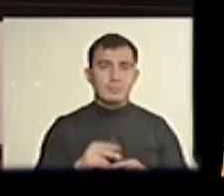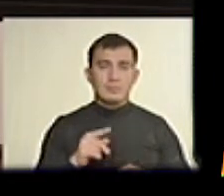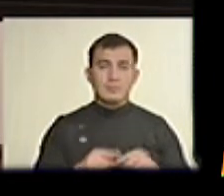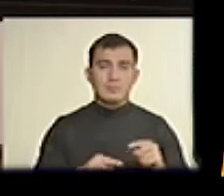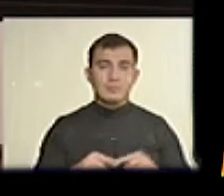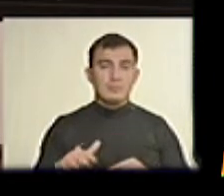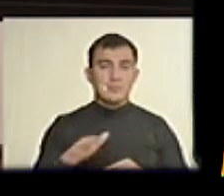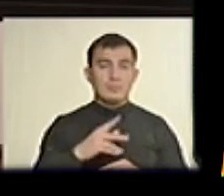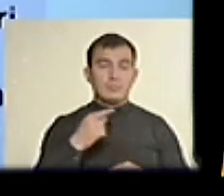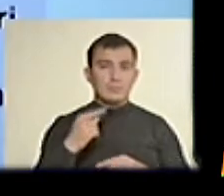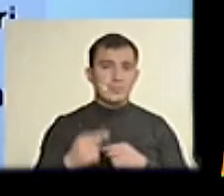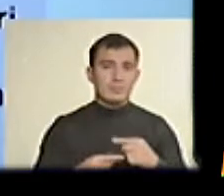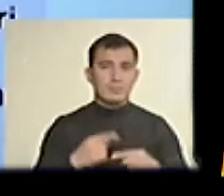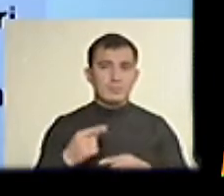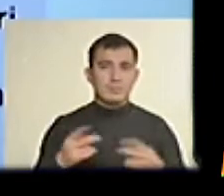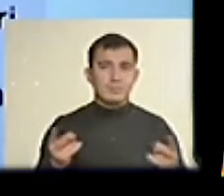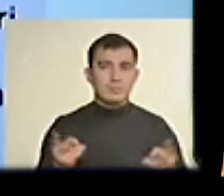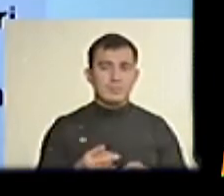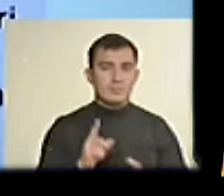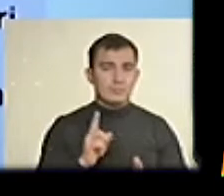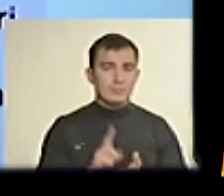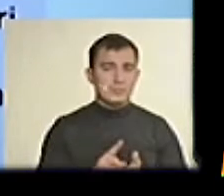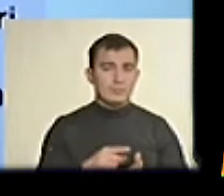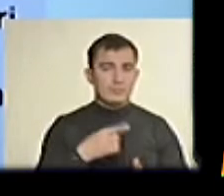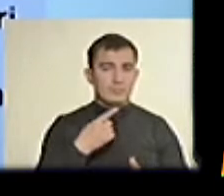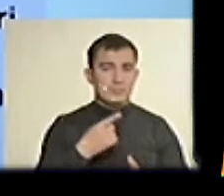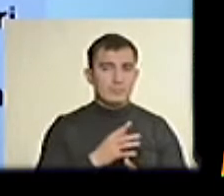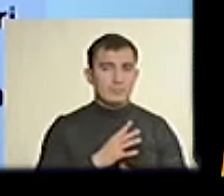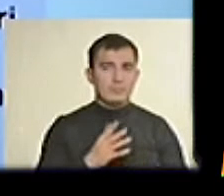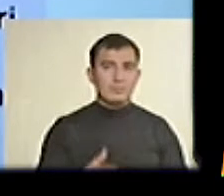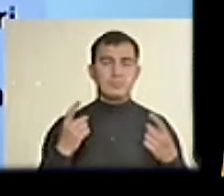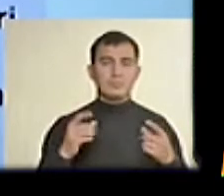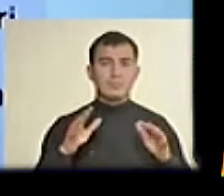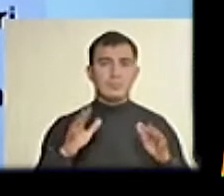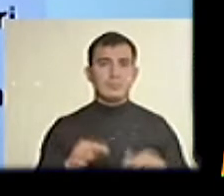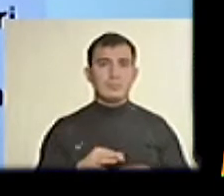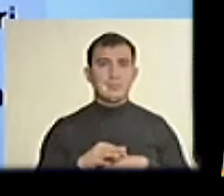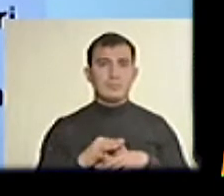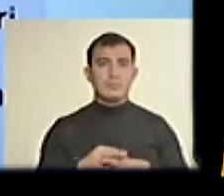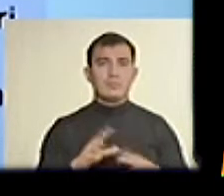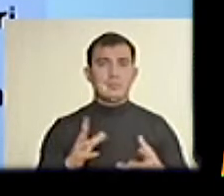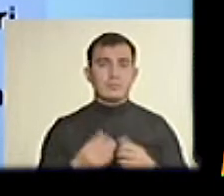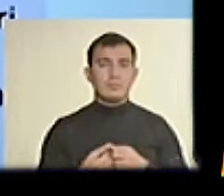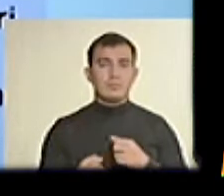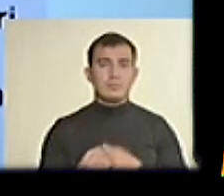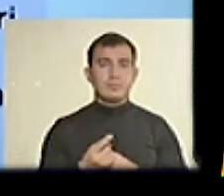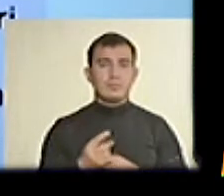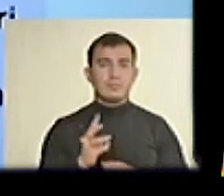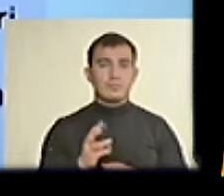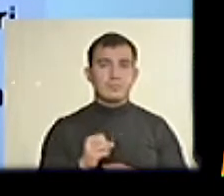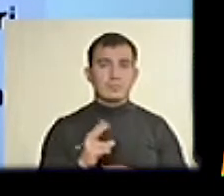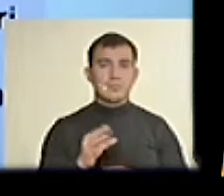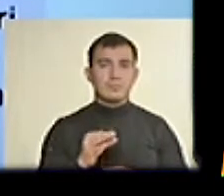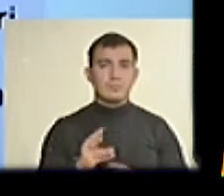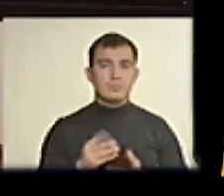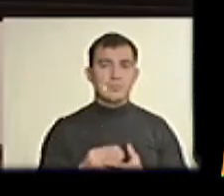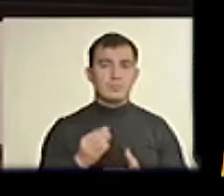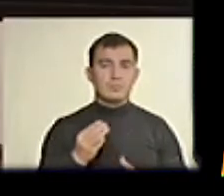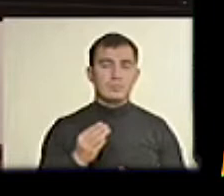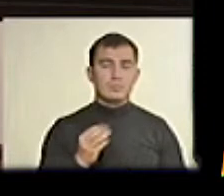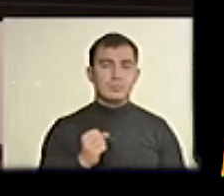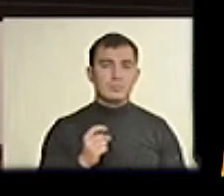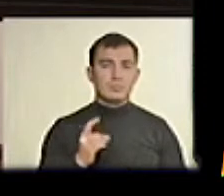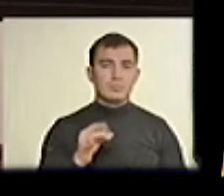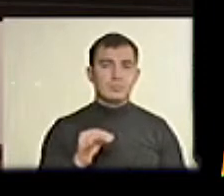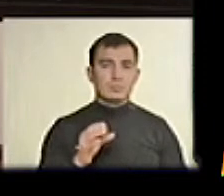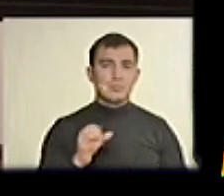lozim degan gaplarni aytib o'tdilar. Demak, Buxoroda paydo bo'lgan maqom Shahrisabzda o'tkazilgan